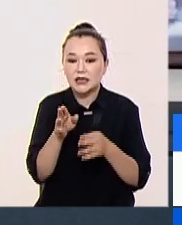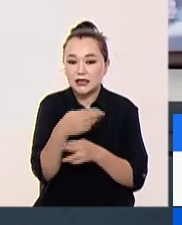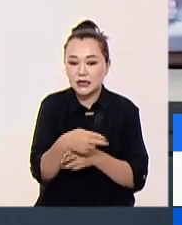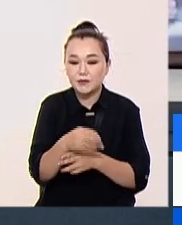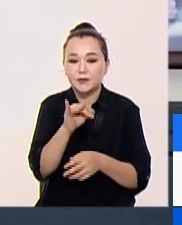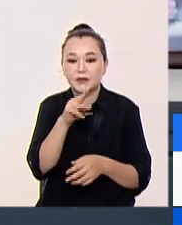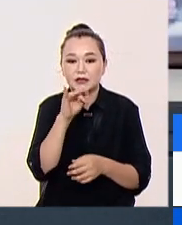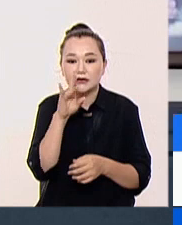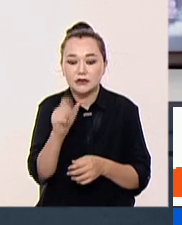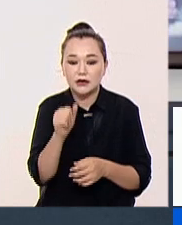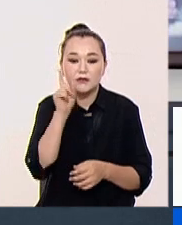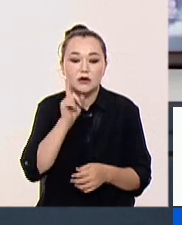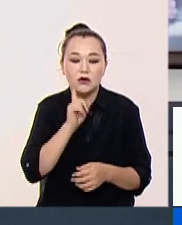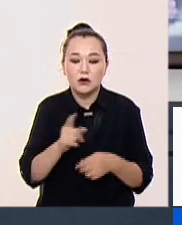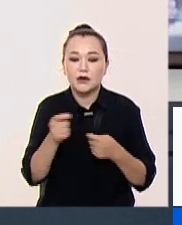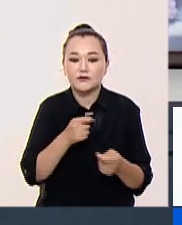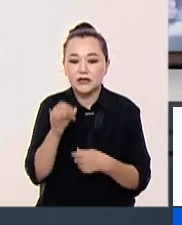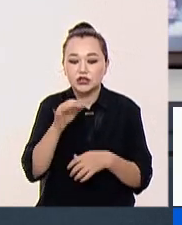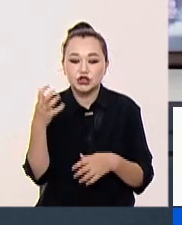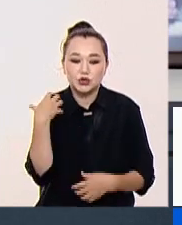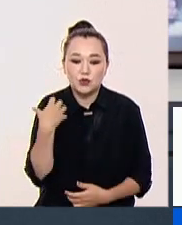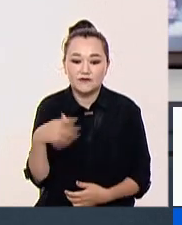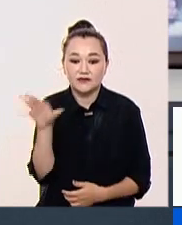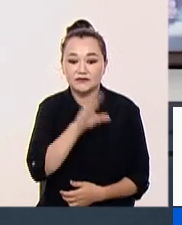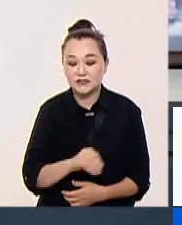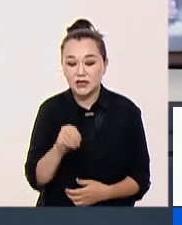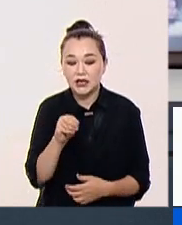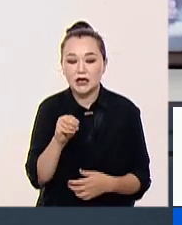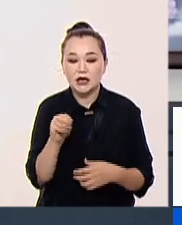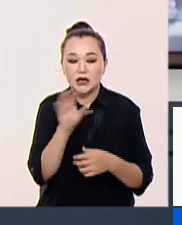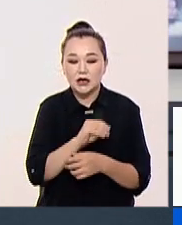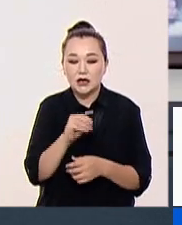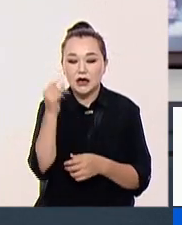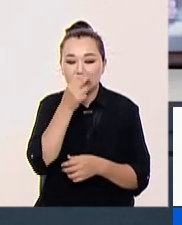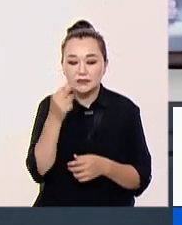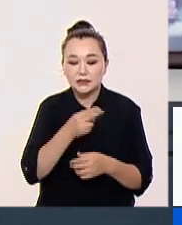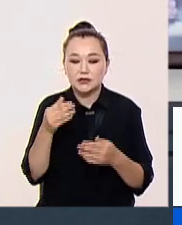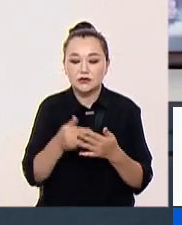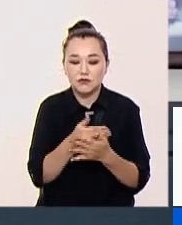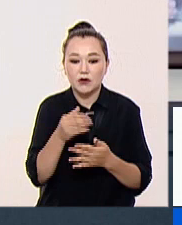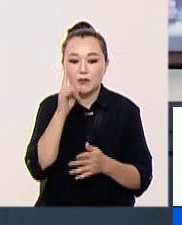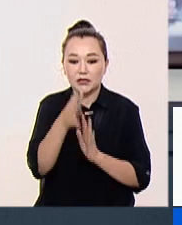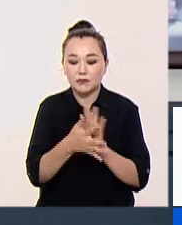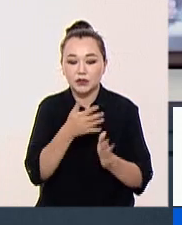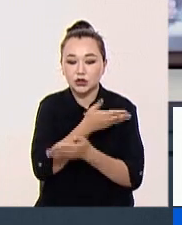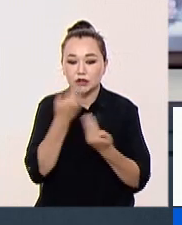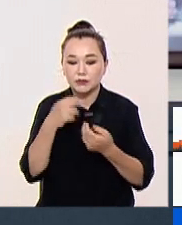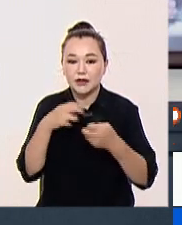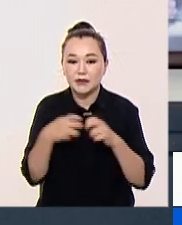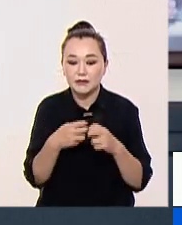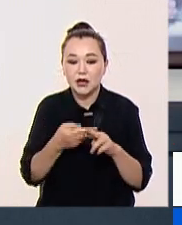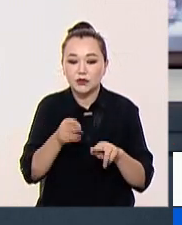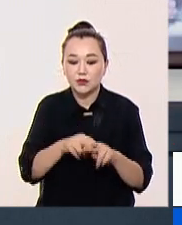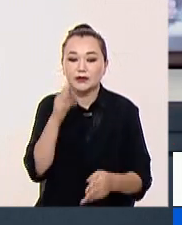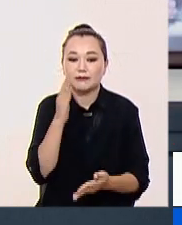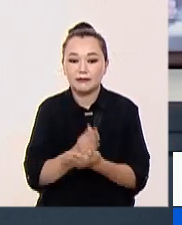пока конец не чиновники на левобережье астаны не будут понимать чеха проблемы которые стали